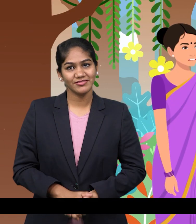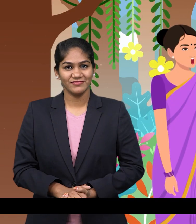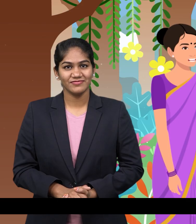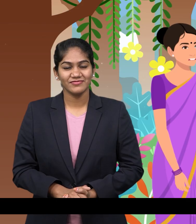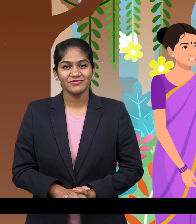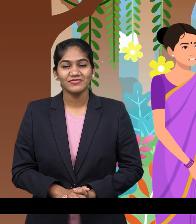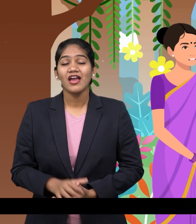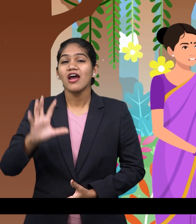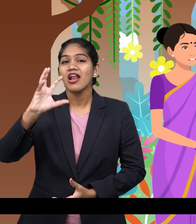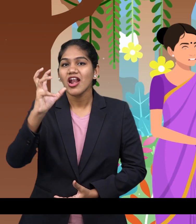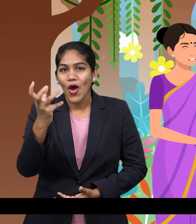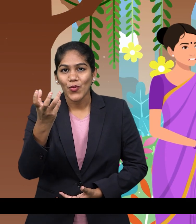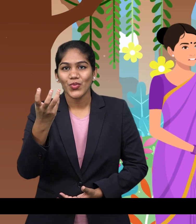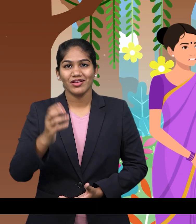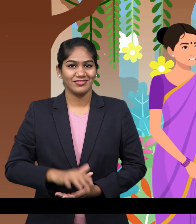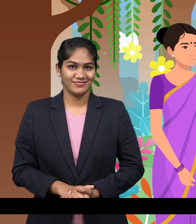गोल,